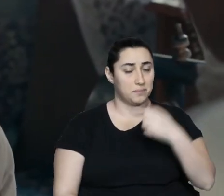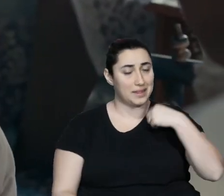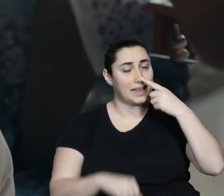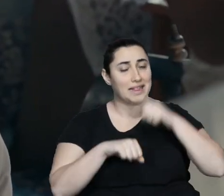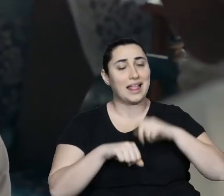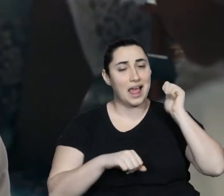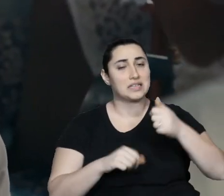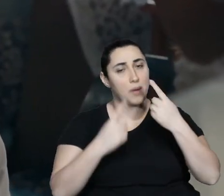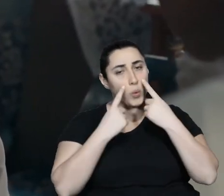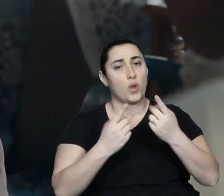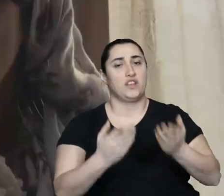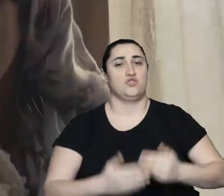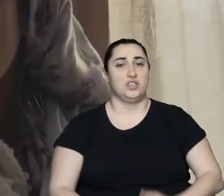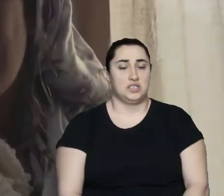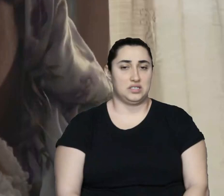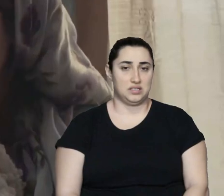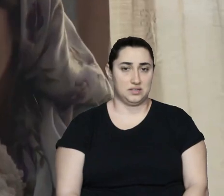İnan bana, onu her zaman göreceksin.